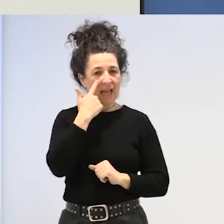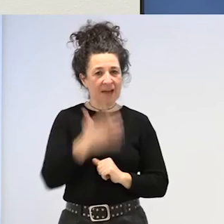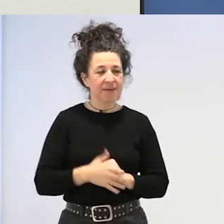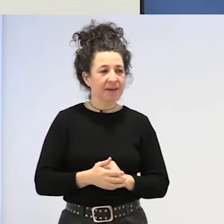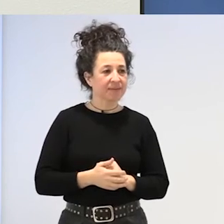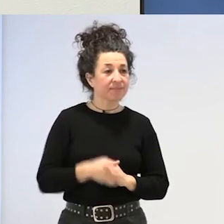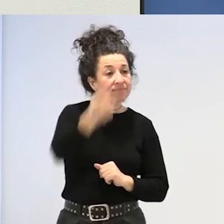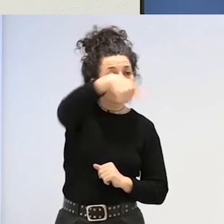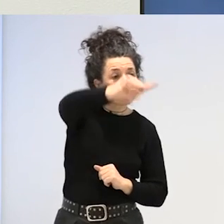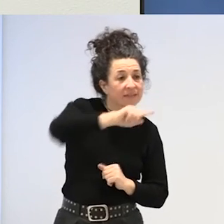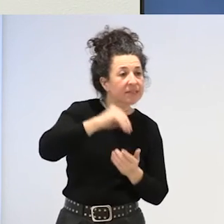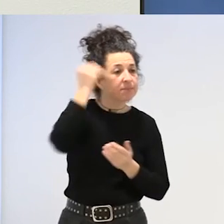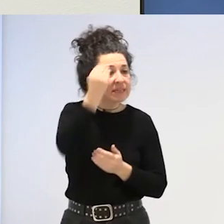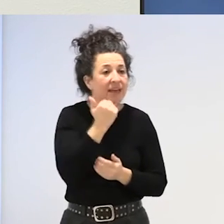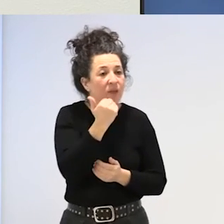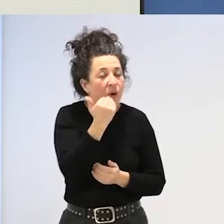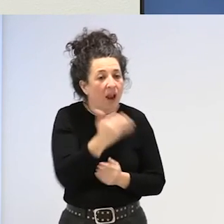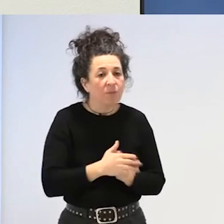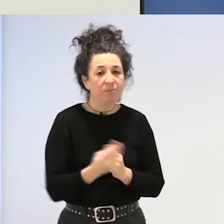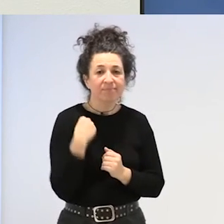Pensatu duz ez zerbait.